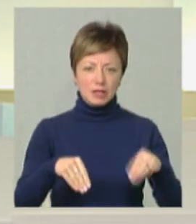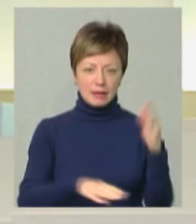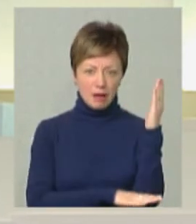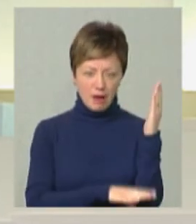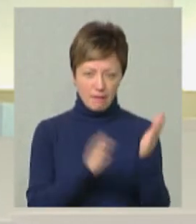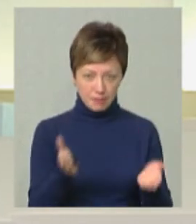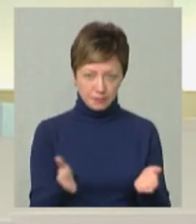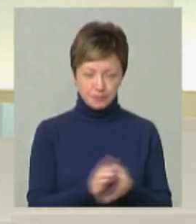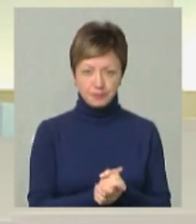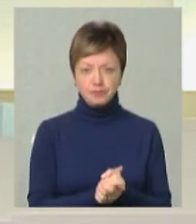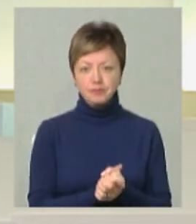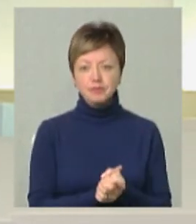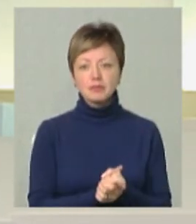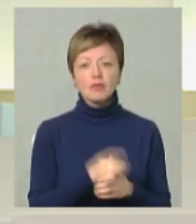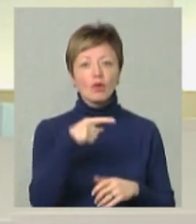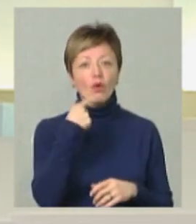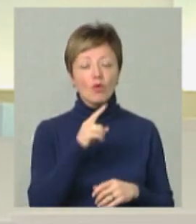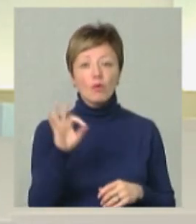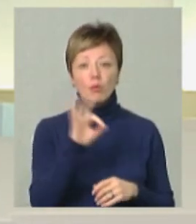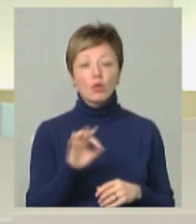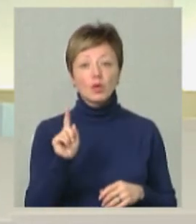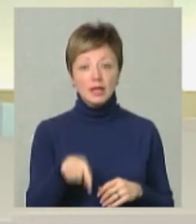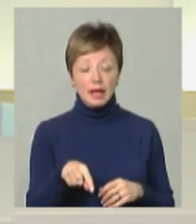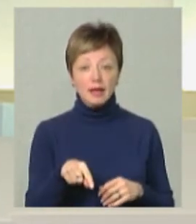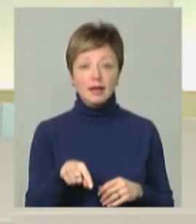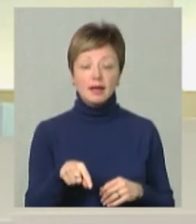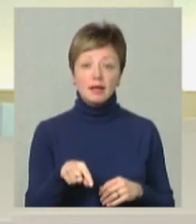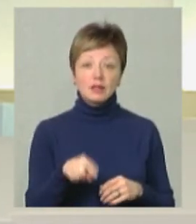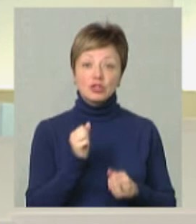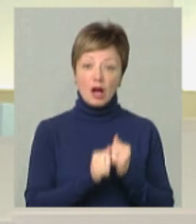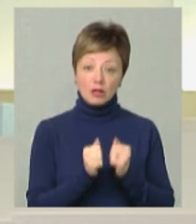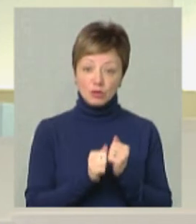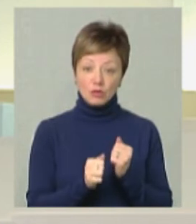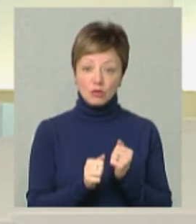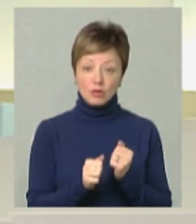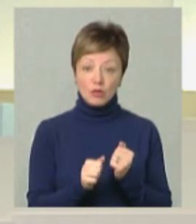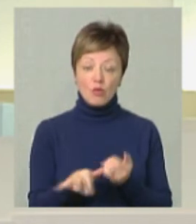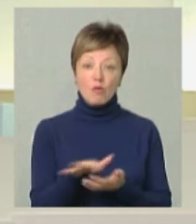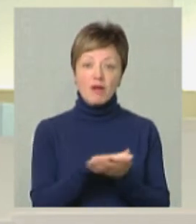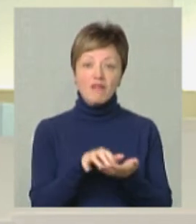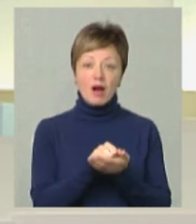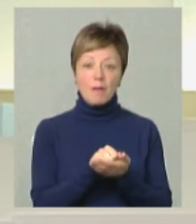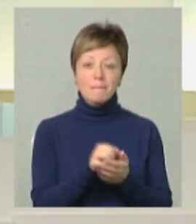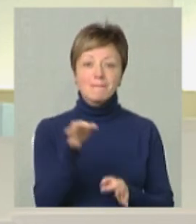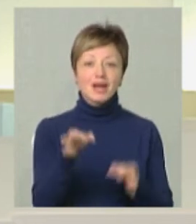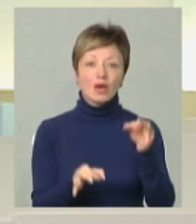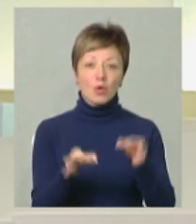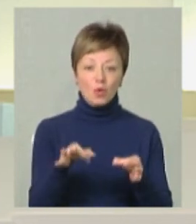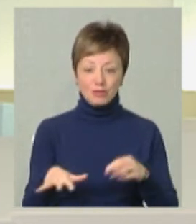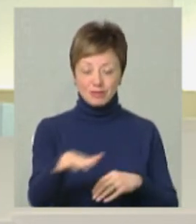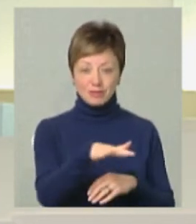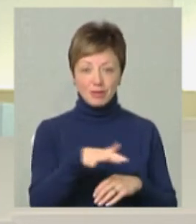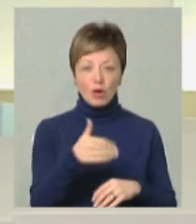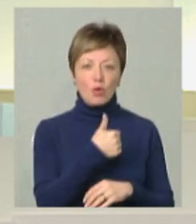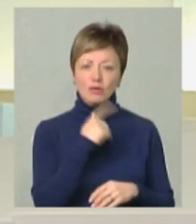дерева. Мова йде про те, що тим самим ми часто вбиваємо наші природні екосистеми. Дуже